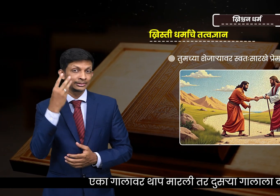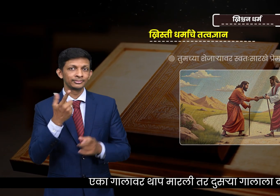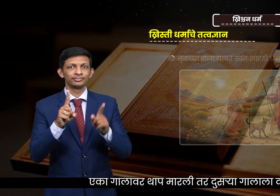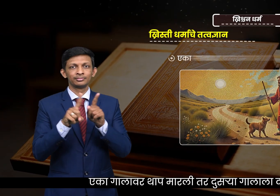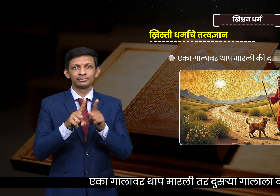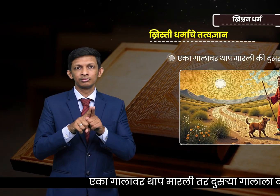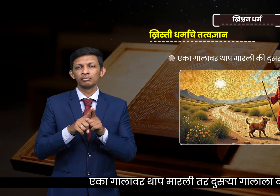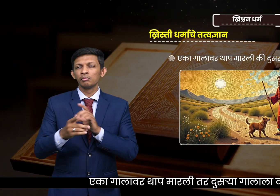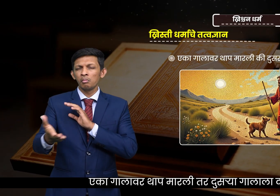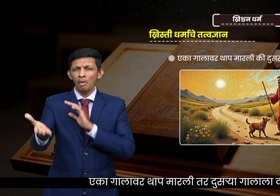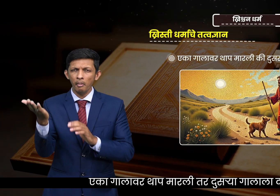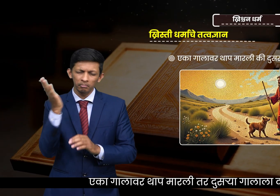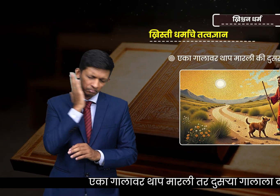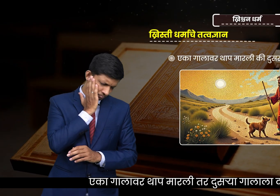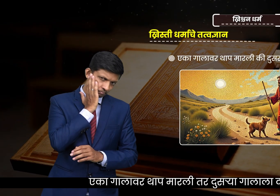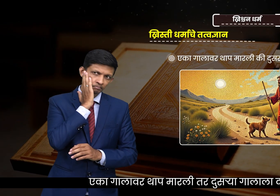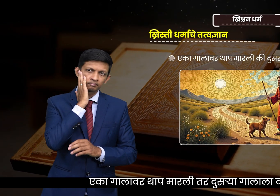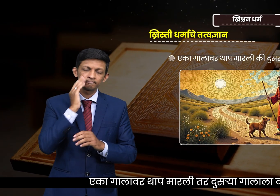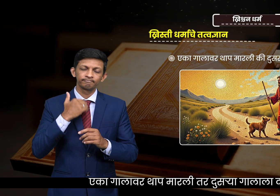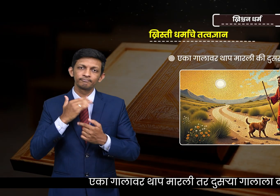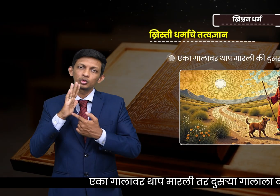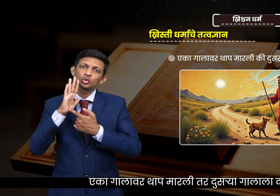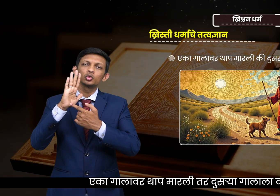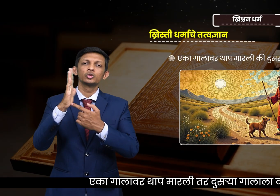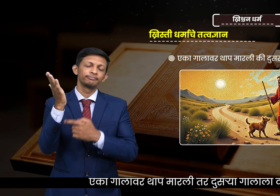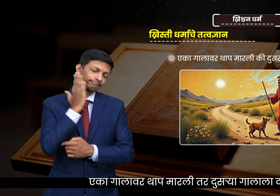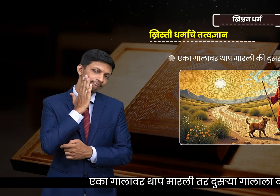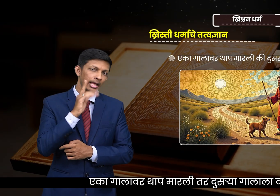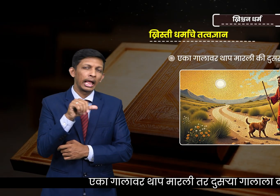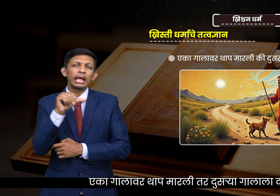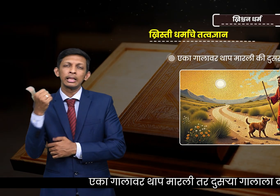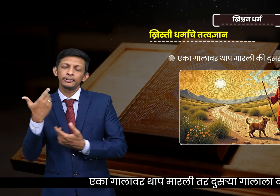एका गालावर थाप मारली तर दुसऱ्या गालाला दाखवा.